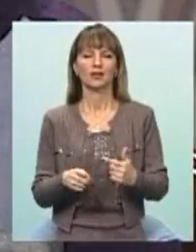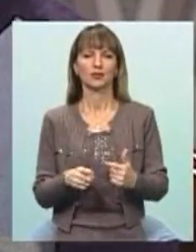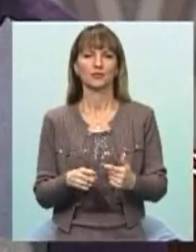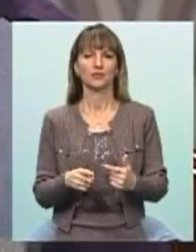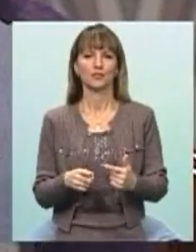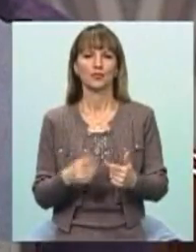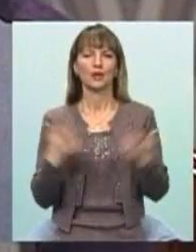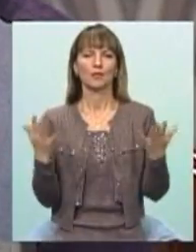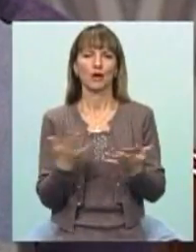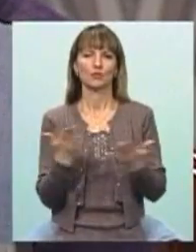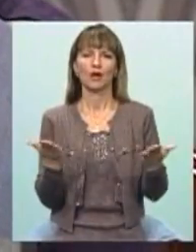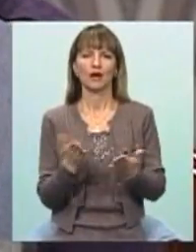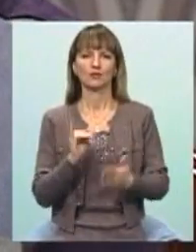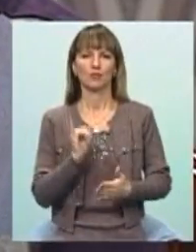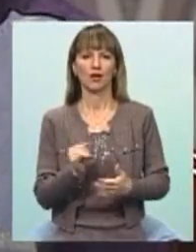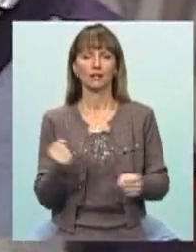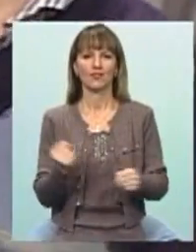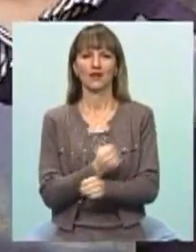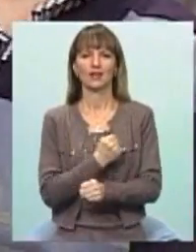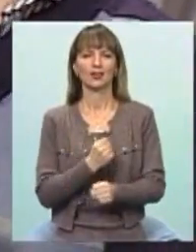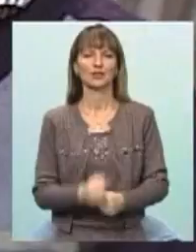яка не така тверда.